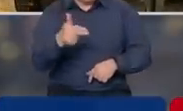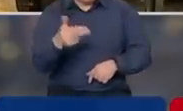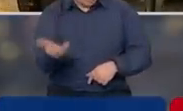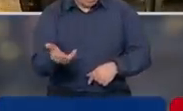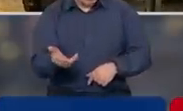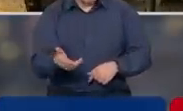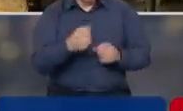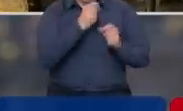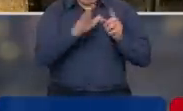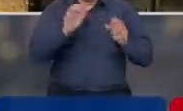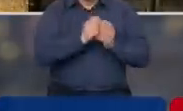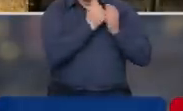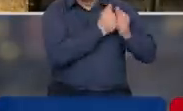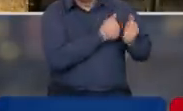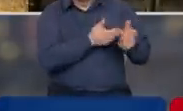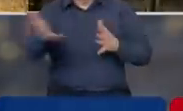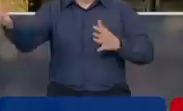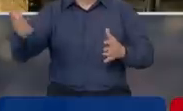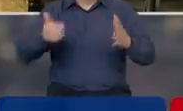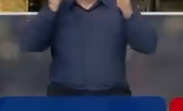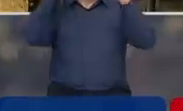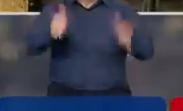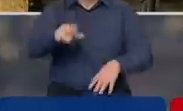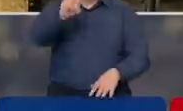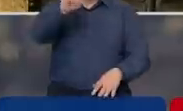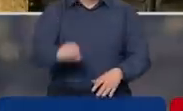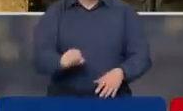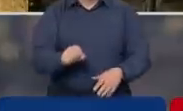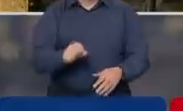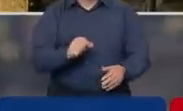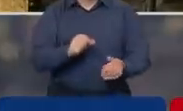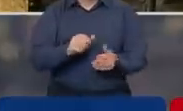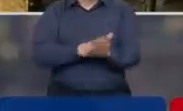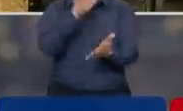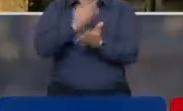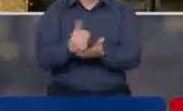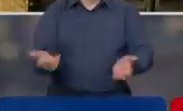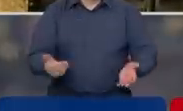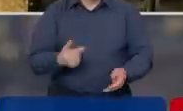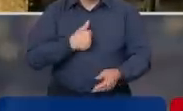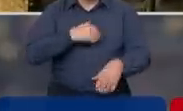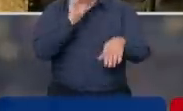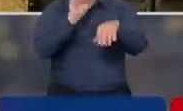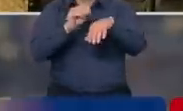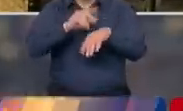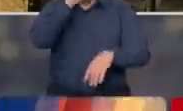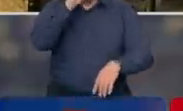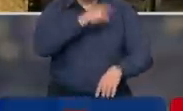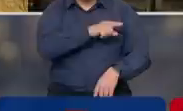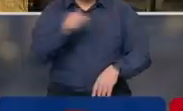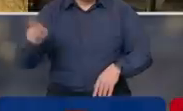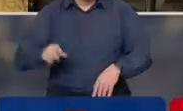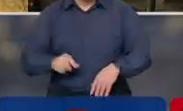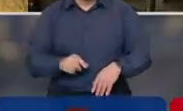państwo tak ogromny pożar 6 tysięcy hektarów a więc tutaj bardzo mocno apeluje żebyśmy